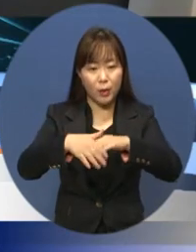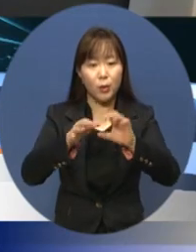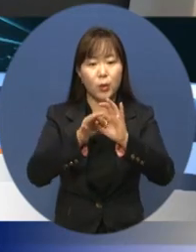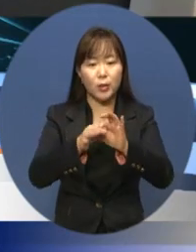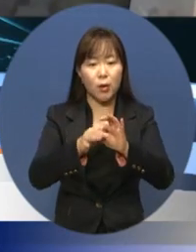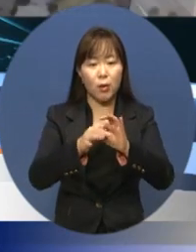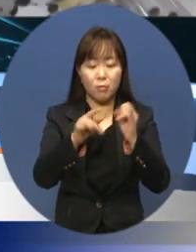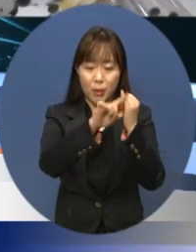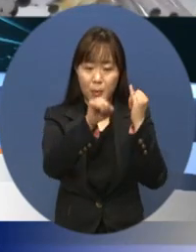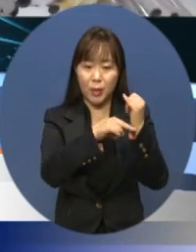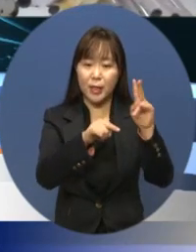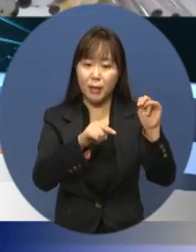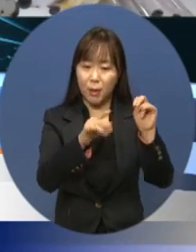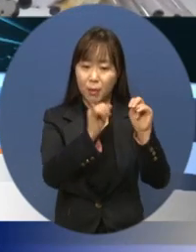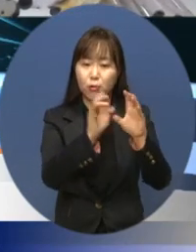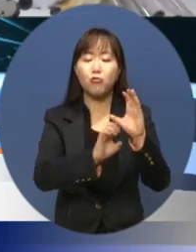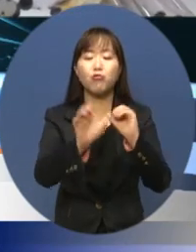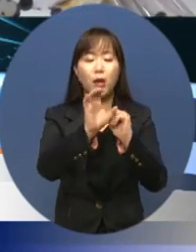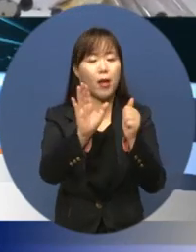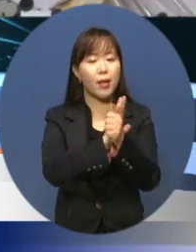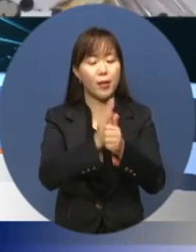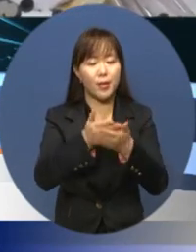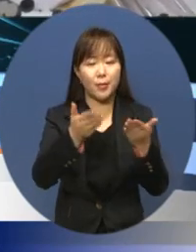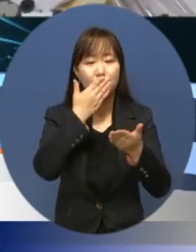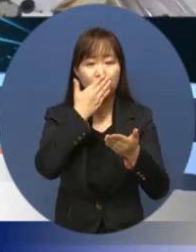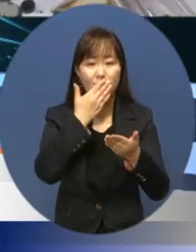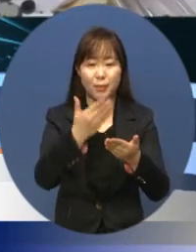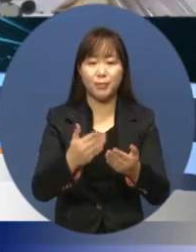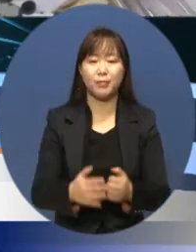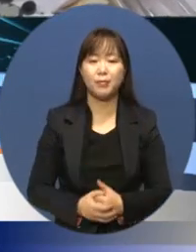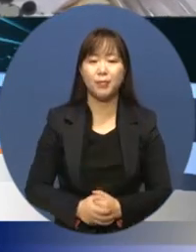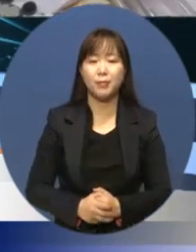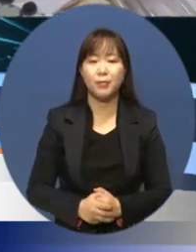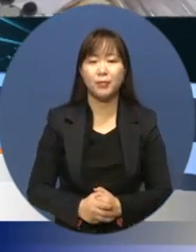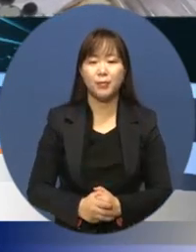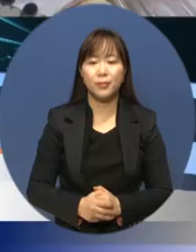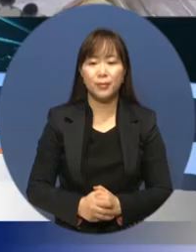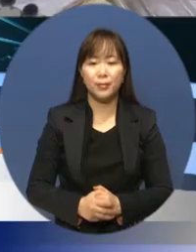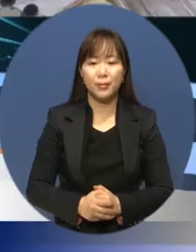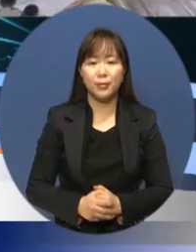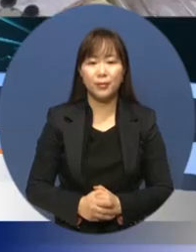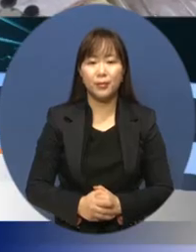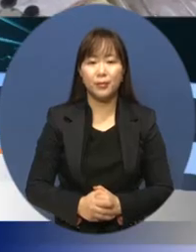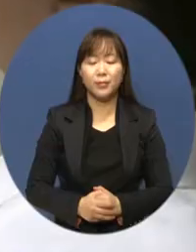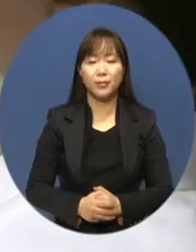산모 약 2만 명이 추가로 혜택을 받을 수 있게 되는데요. 보도에 박성용 기자입니다.